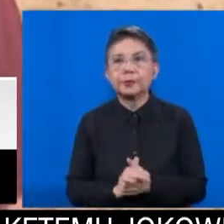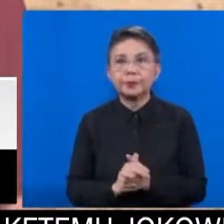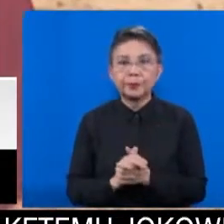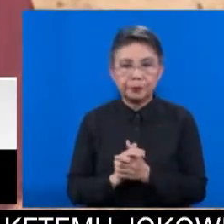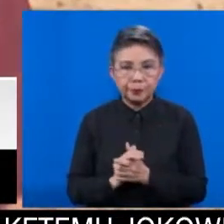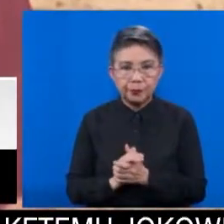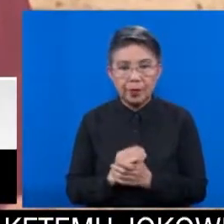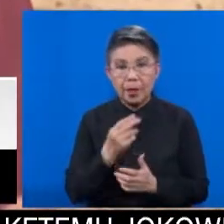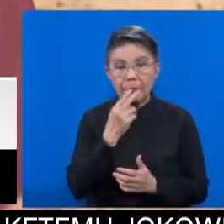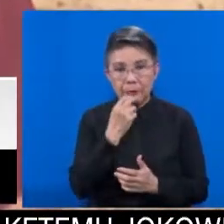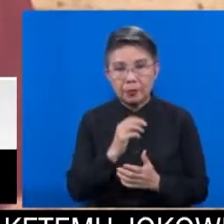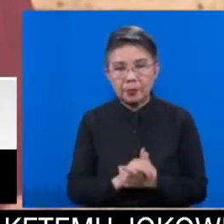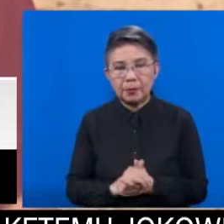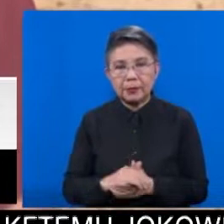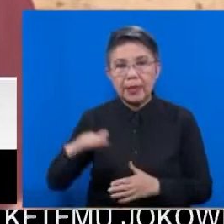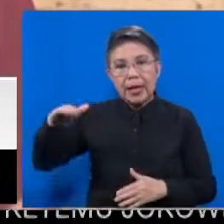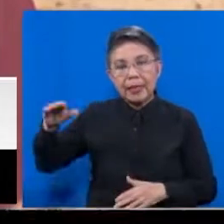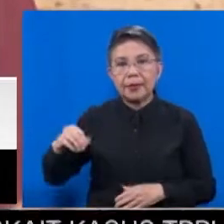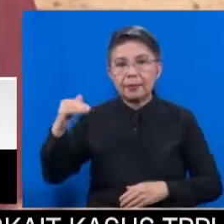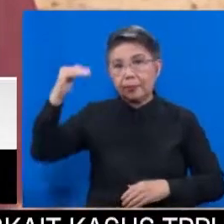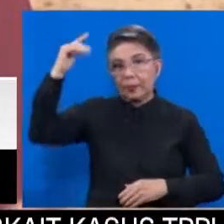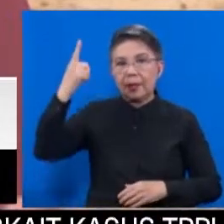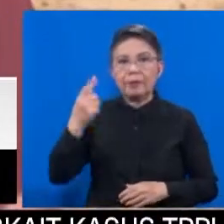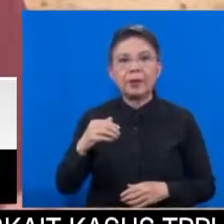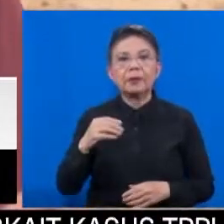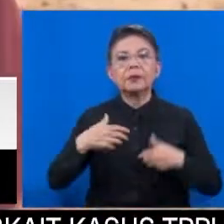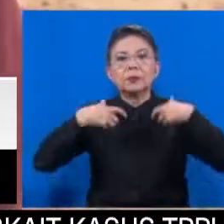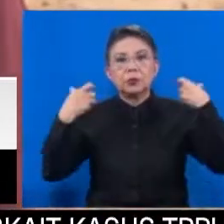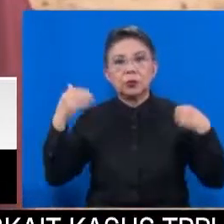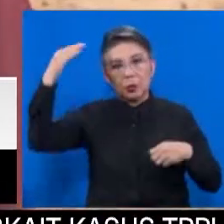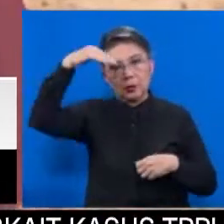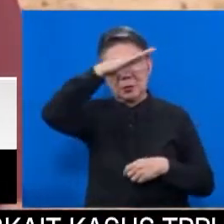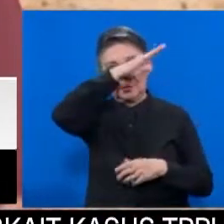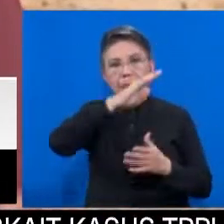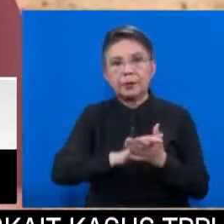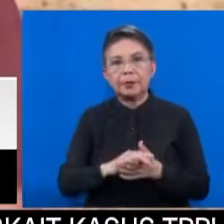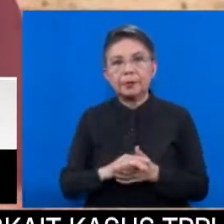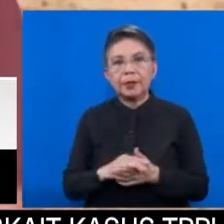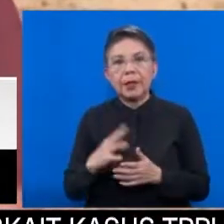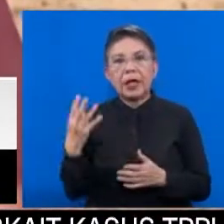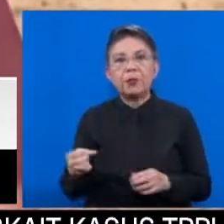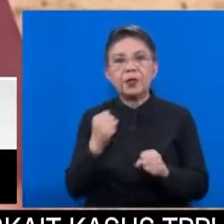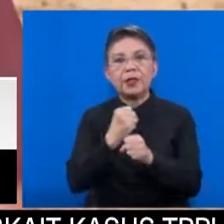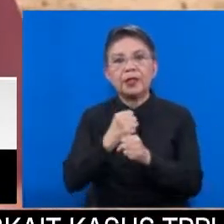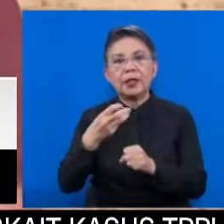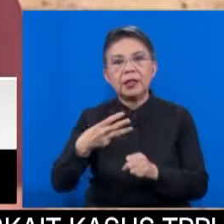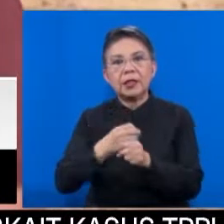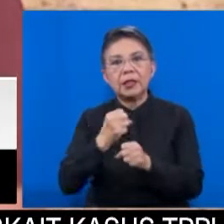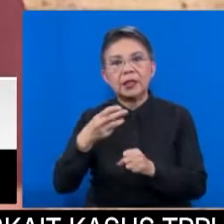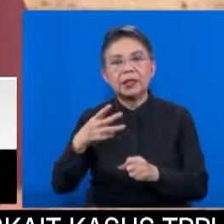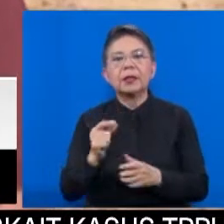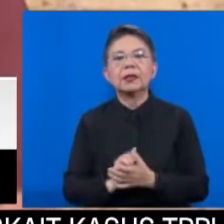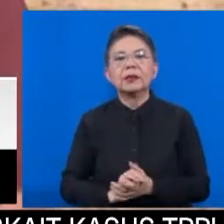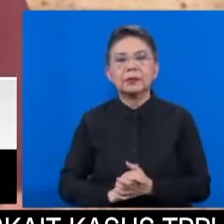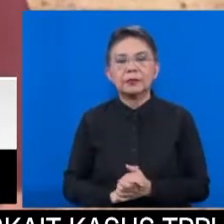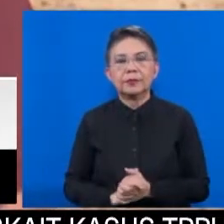Khan Mumtaz yang merupakan putra dari Gubernur Jawa Barat Ridwan Kamil yang berada di Kampung Geger Beas RT 1 RW 5